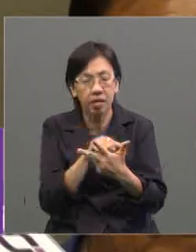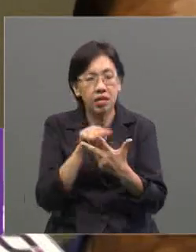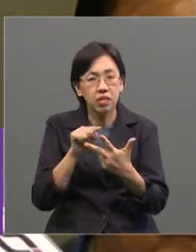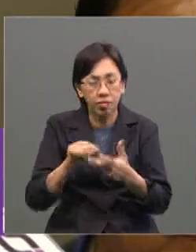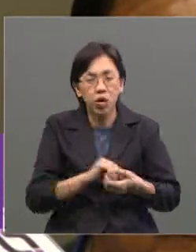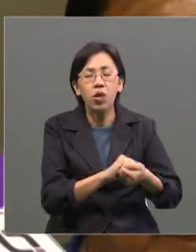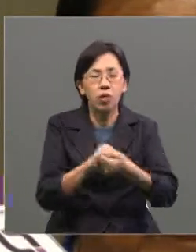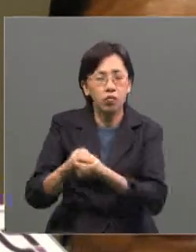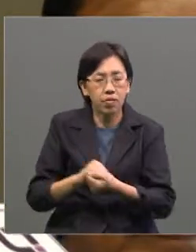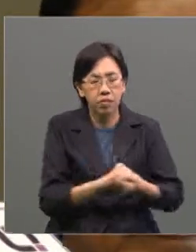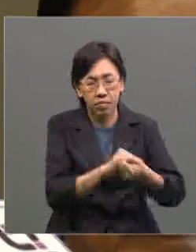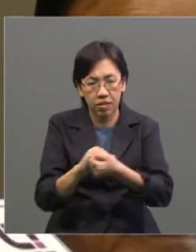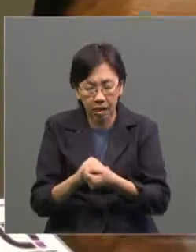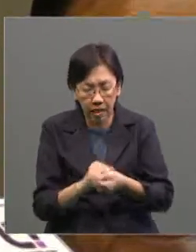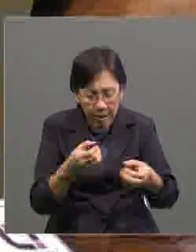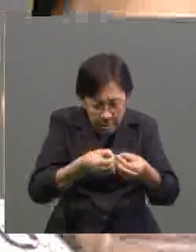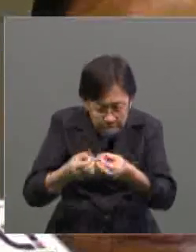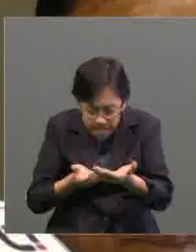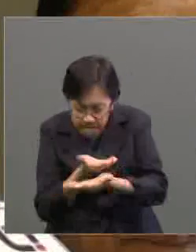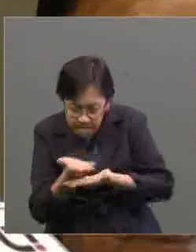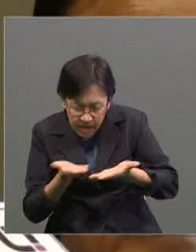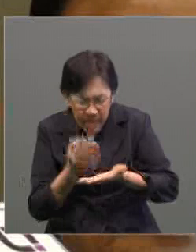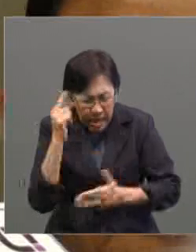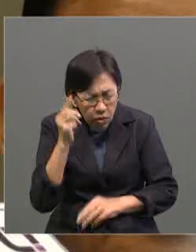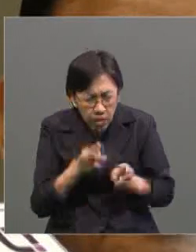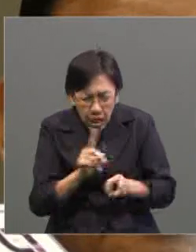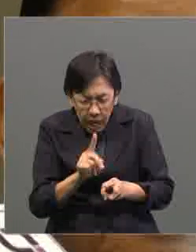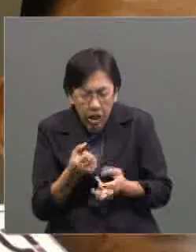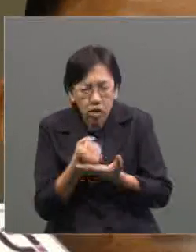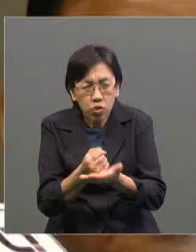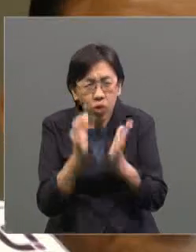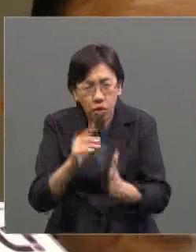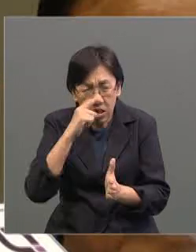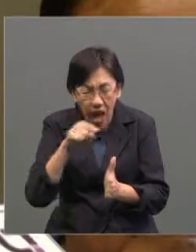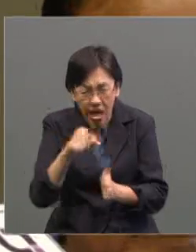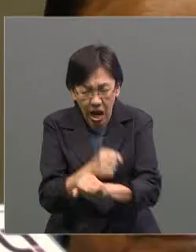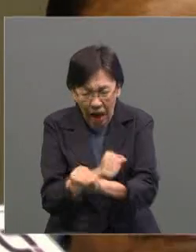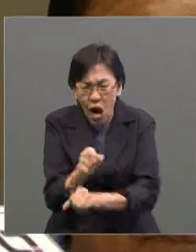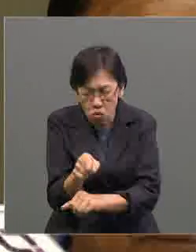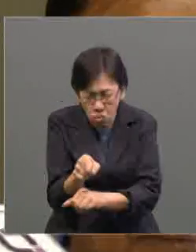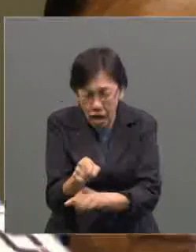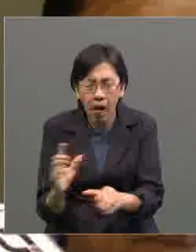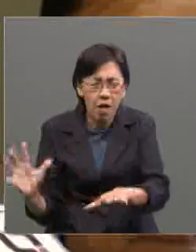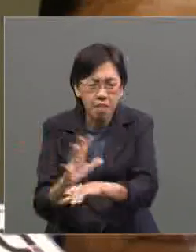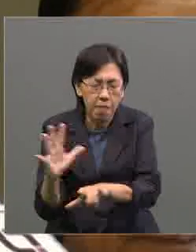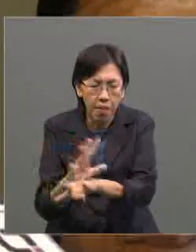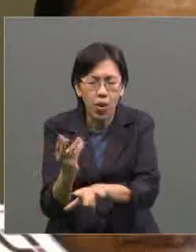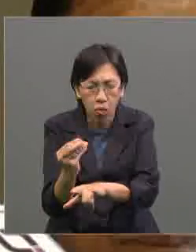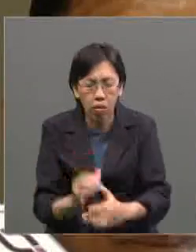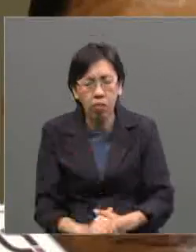ในการที่จะหาลู่ทางในการที่จะนำคนไทยออกมาโดยที่สุดทางรัฐบาลเองก็ไม่ได้หยุดยั้งตัวผมเองก็ใ